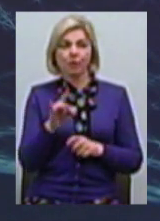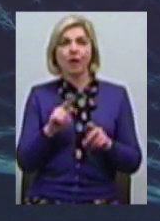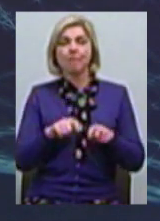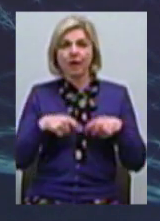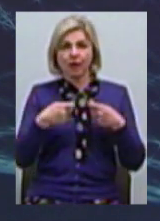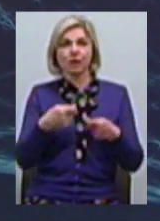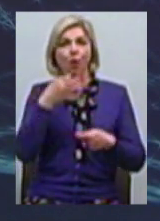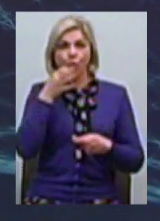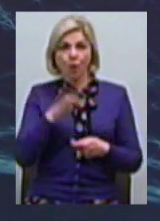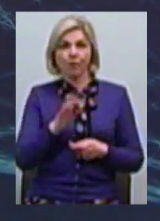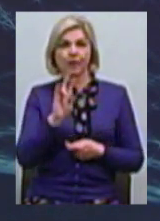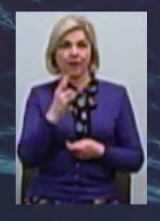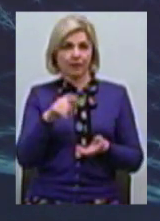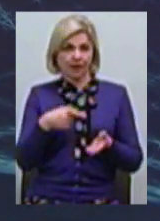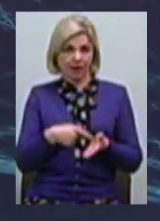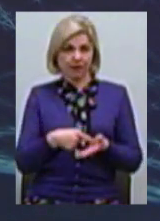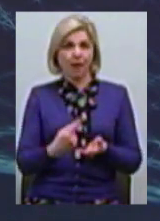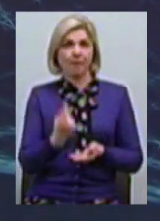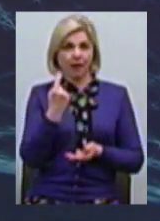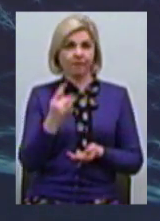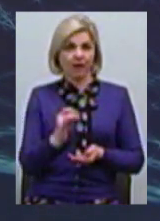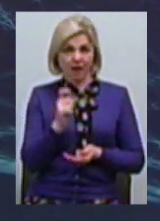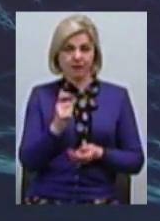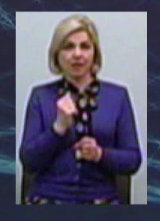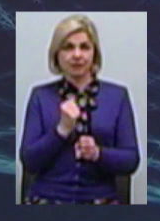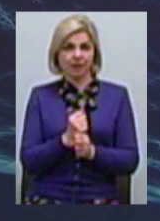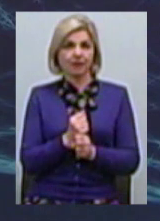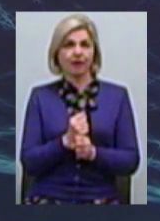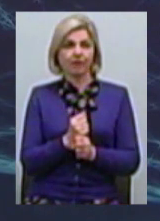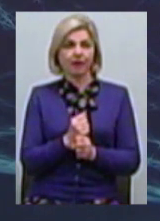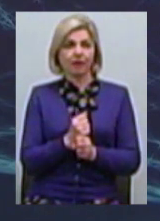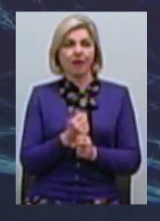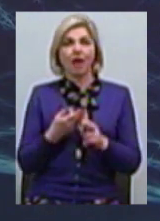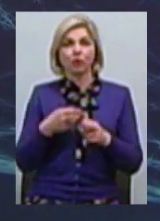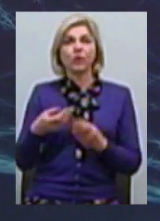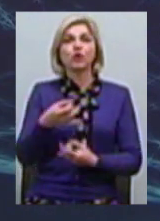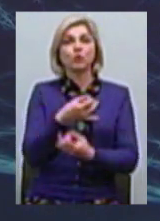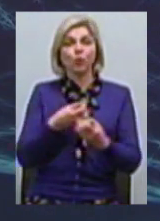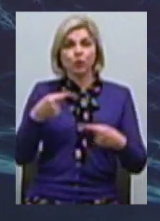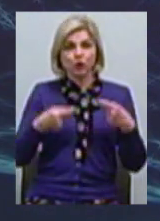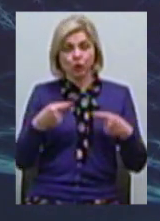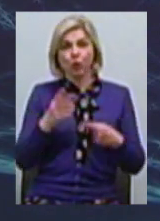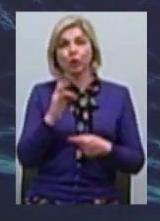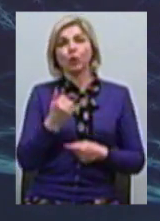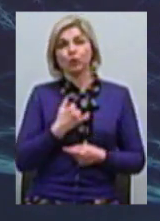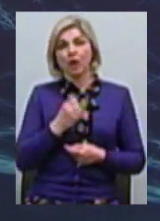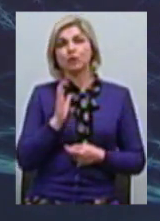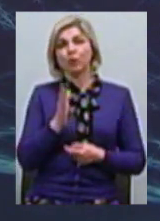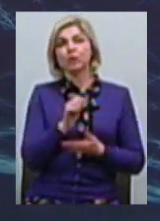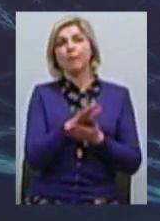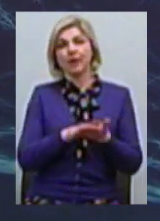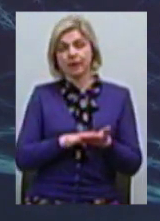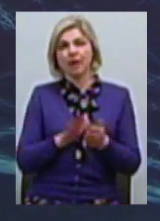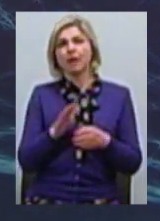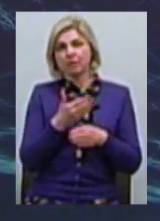опыта в Николаїв. Первый раз сделав панельную дискуссию, но у нас будет продолжаться серия